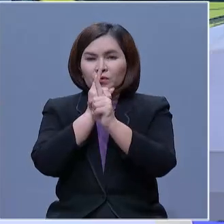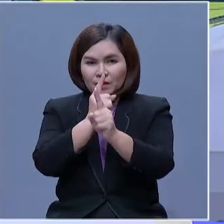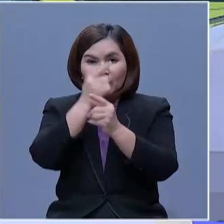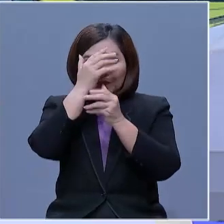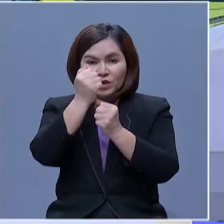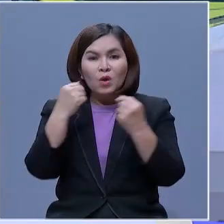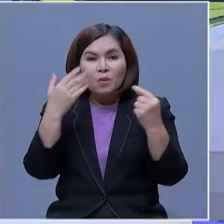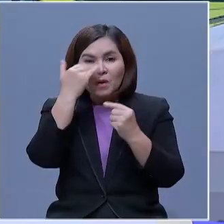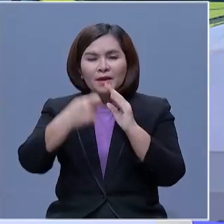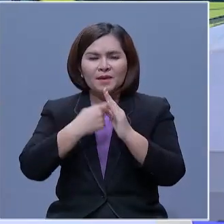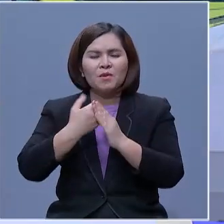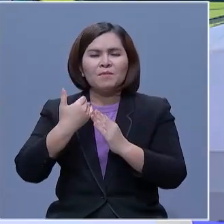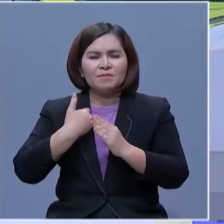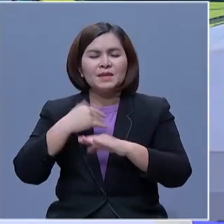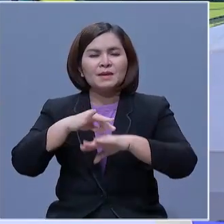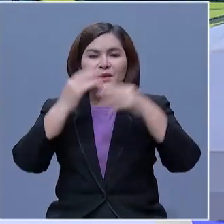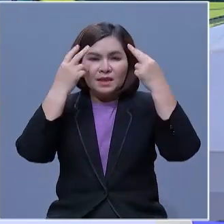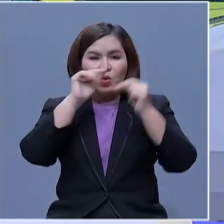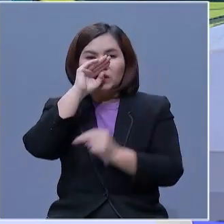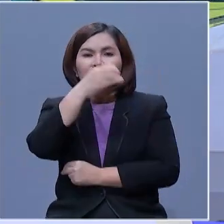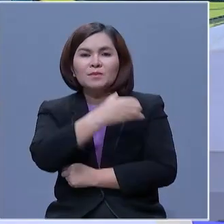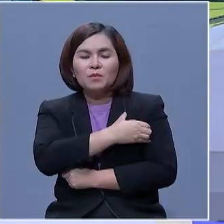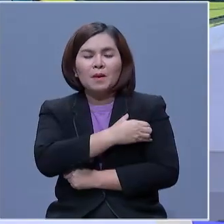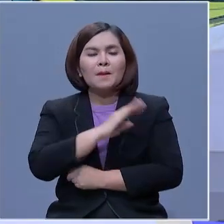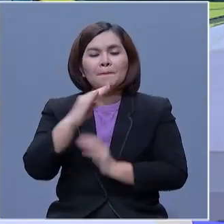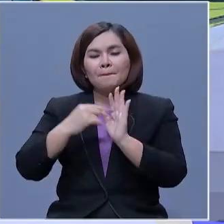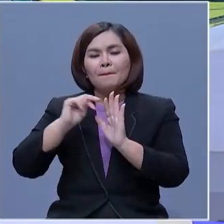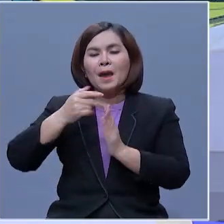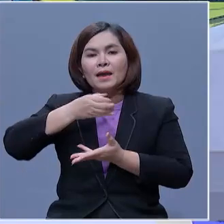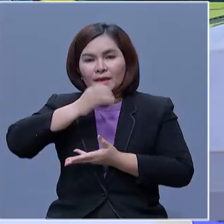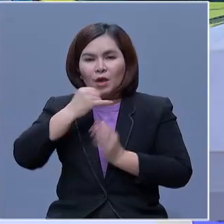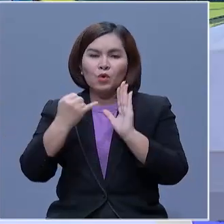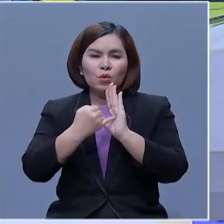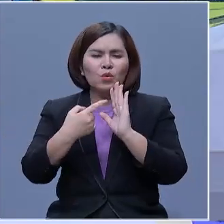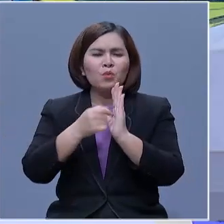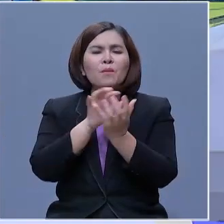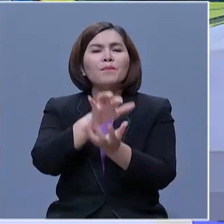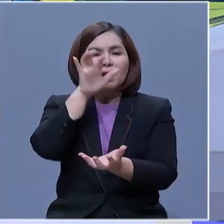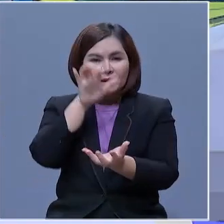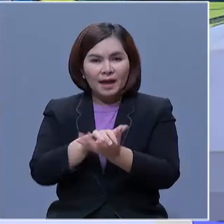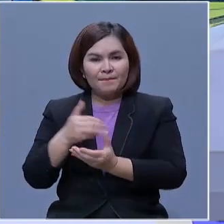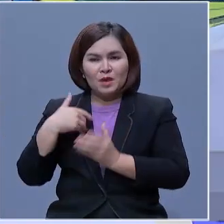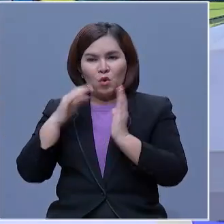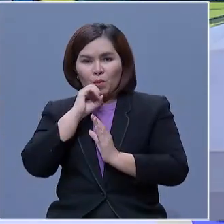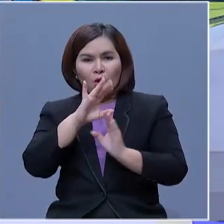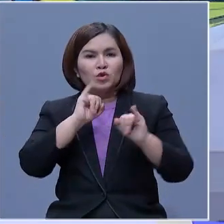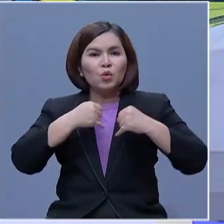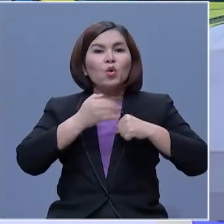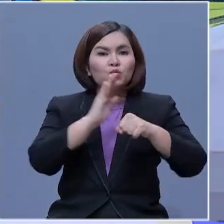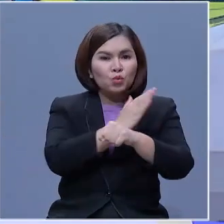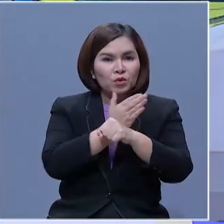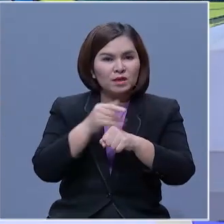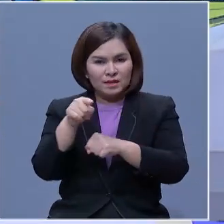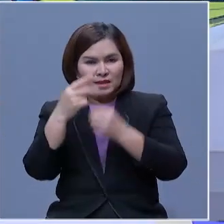นายกเทศมนตรีเทศบาลเมืองบางแก้วจังหวัดสมุทรปราการที่ถูกกล่าวหาว่าไปเรียกรับสินบนจากผู้ประกอบการ